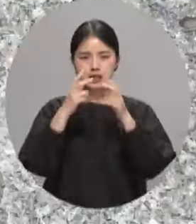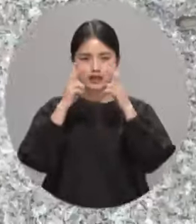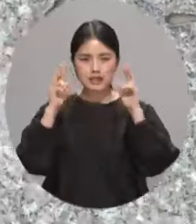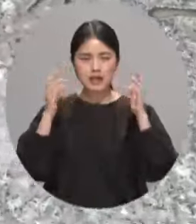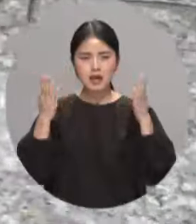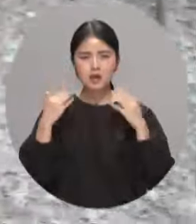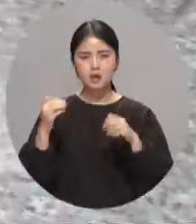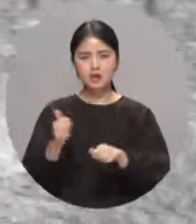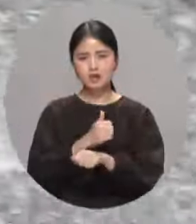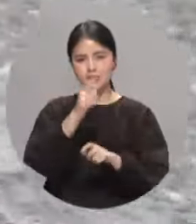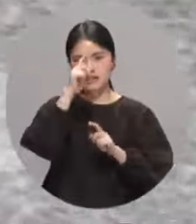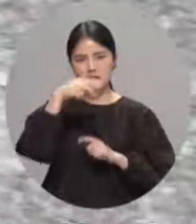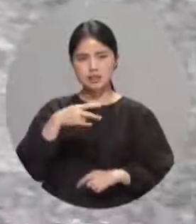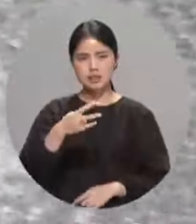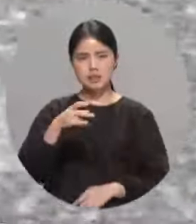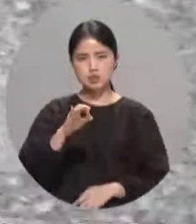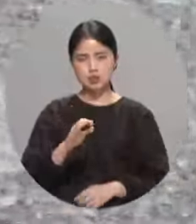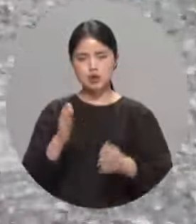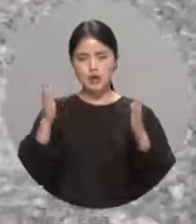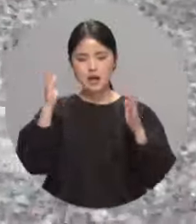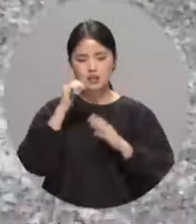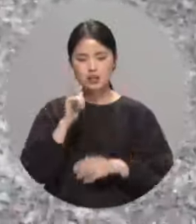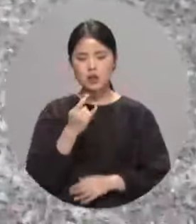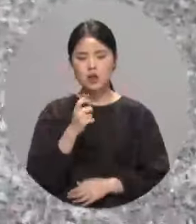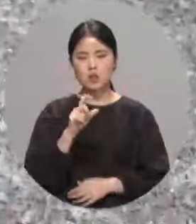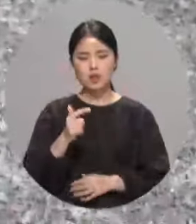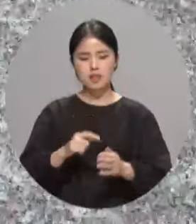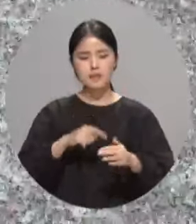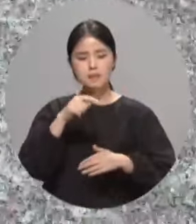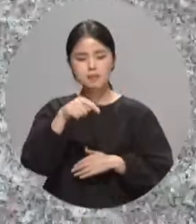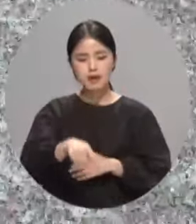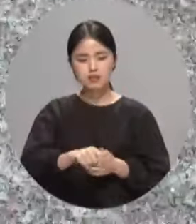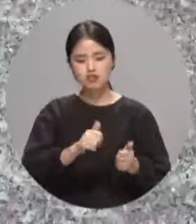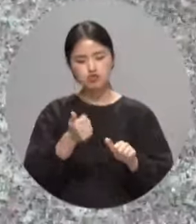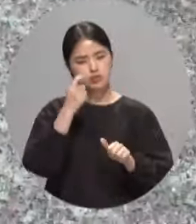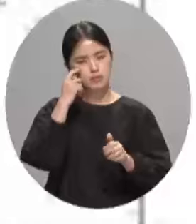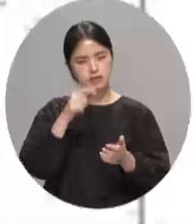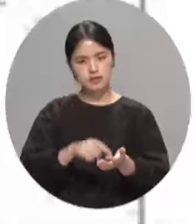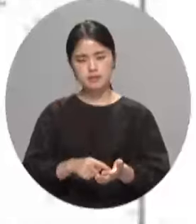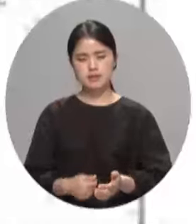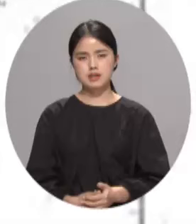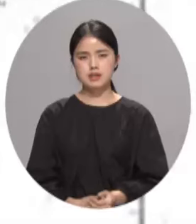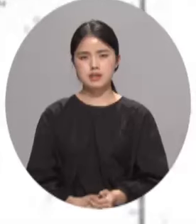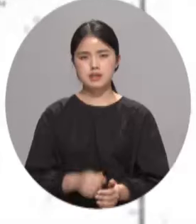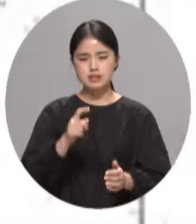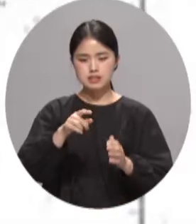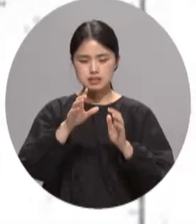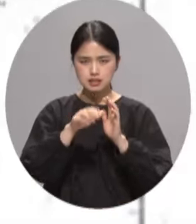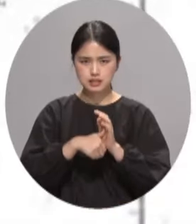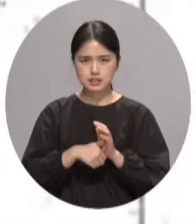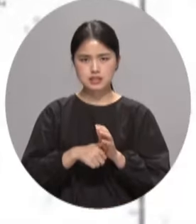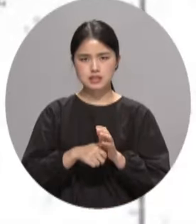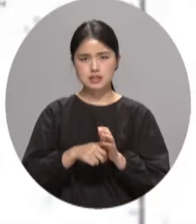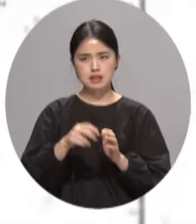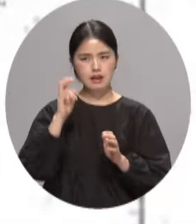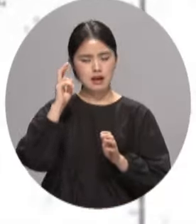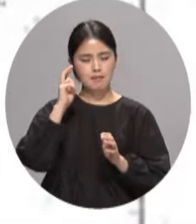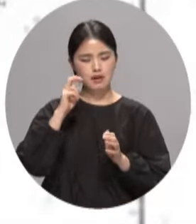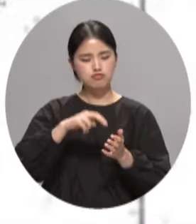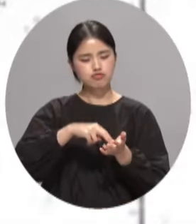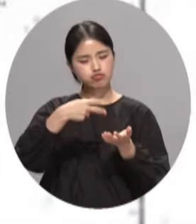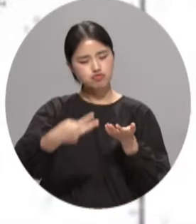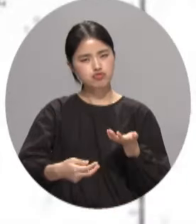고 이세종 열사는 학생회관 밖 바닥에서 숨진 채 발견됐습니다. 당시로서는 추락사가